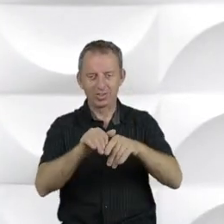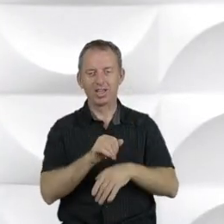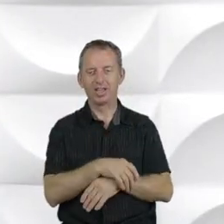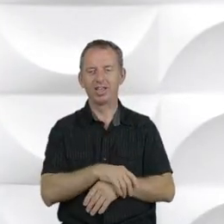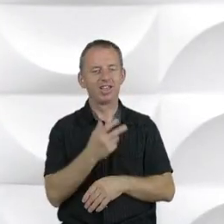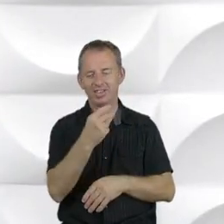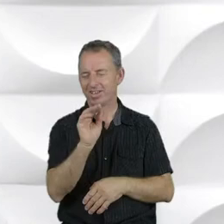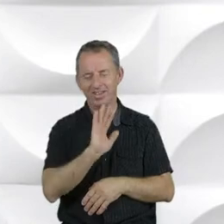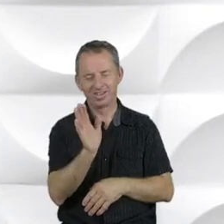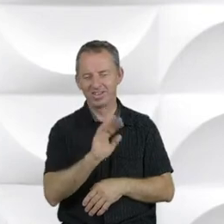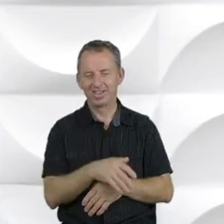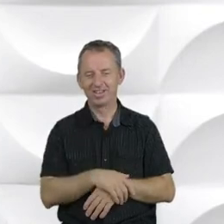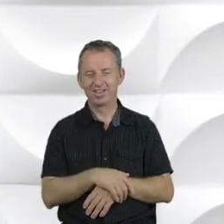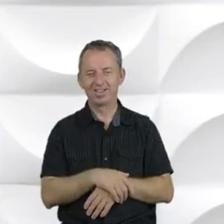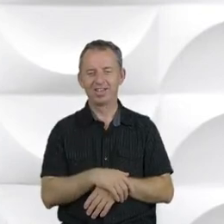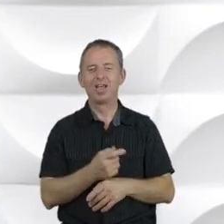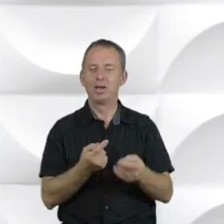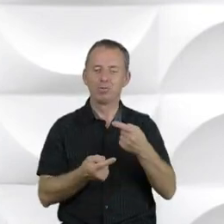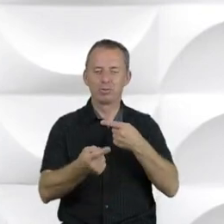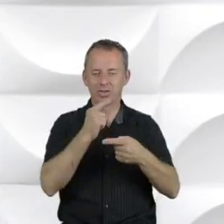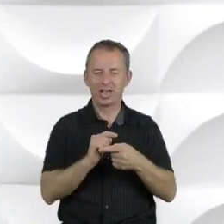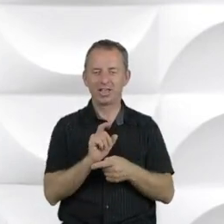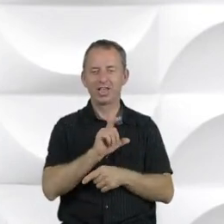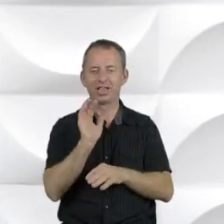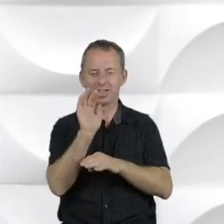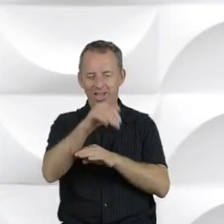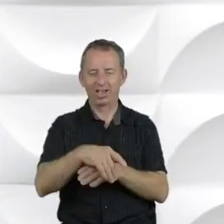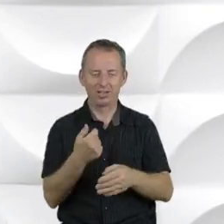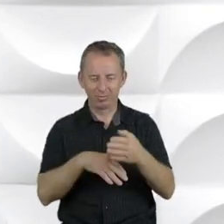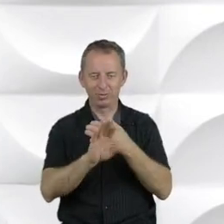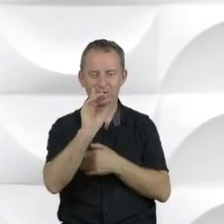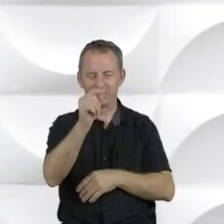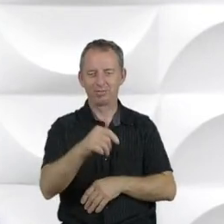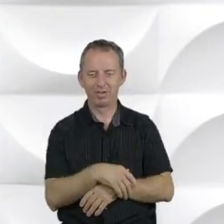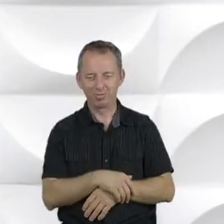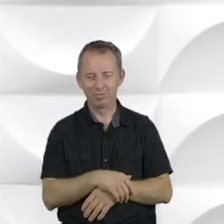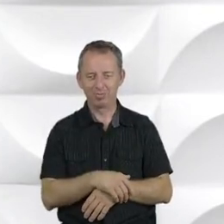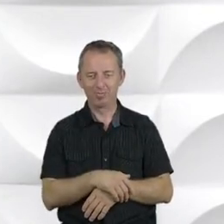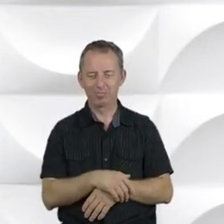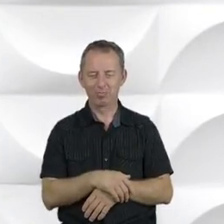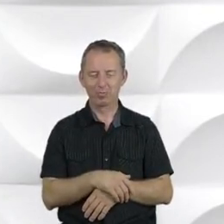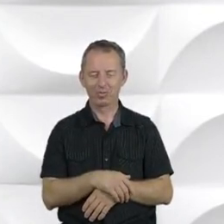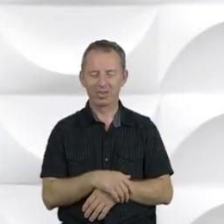Nie, nie. Trochę przed zachodem pójdziemy już do domu.